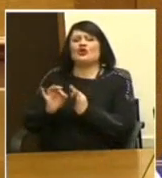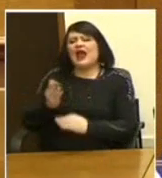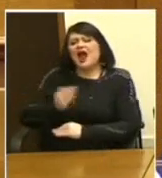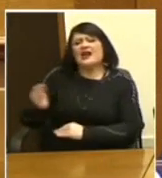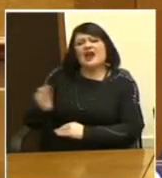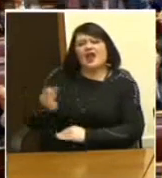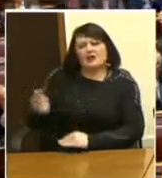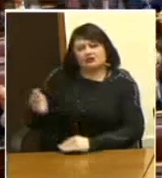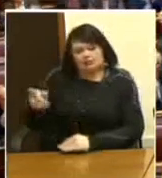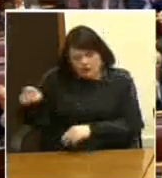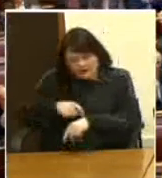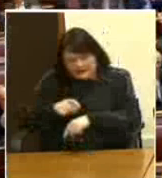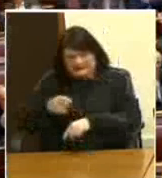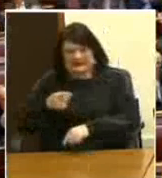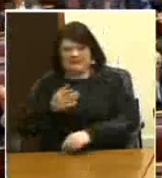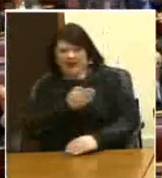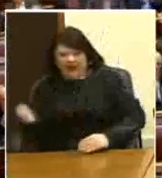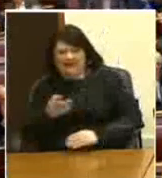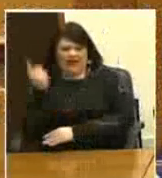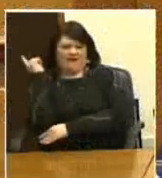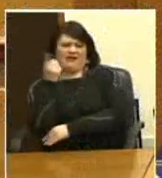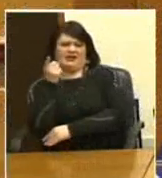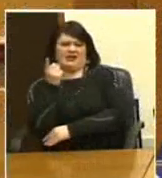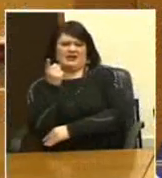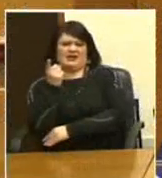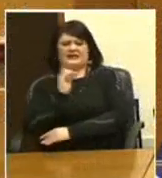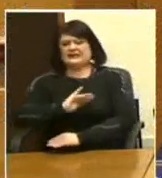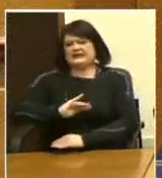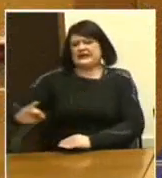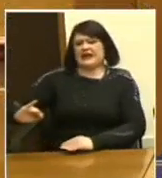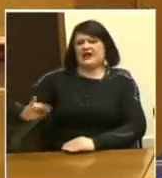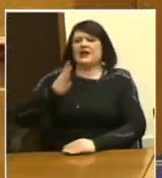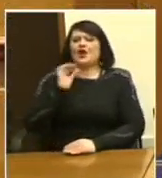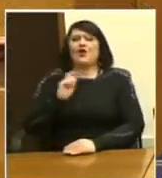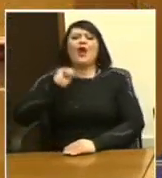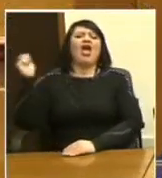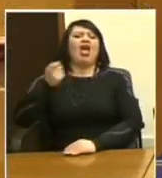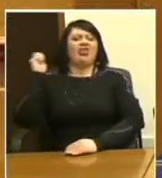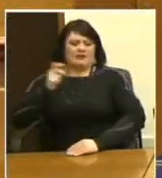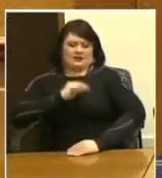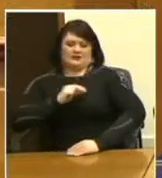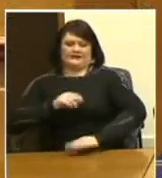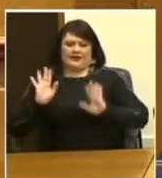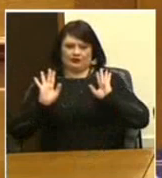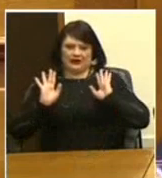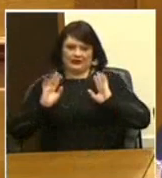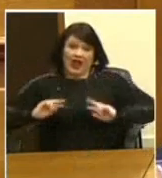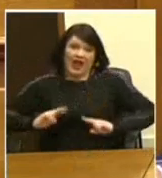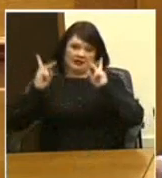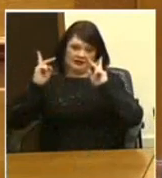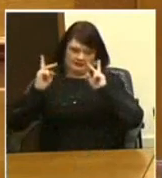που ασκούν αυτή την ακραία κριτική έναντι των συμφερόντων των εθνικών της πατρίδας μας.